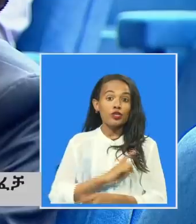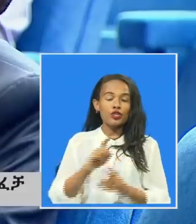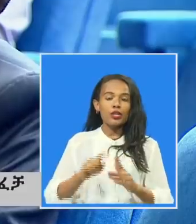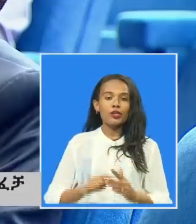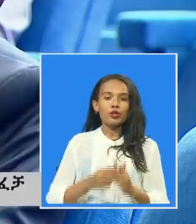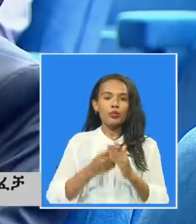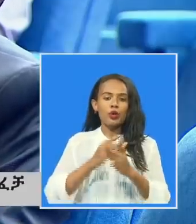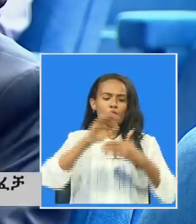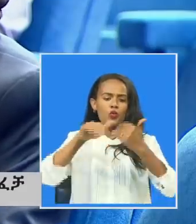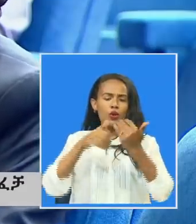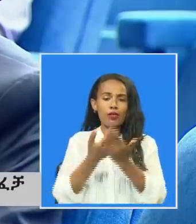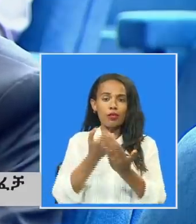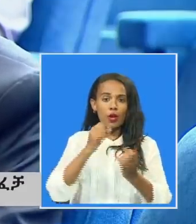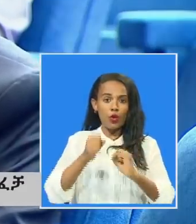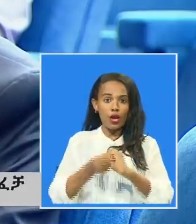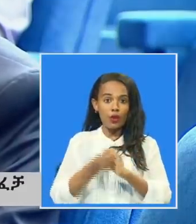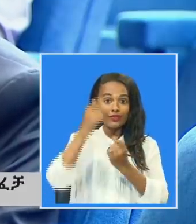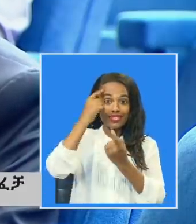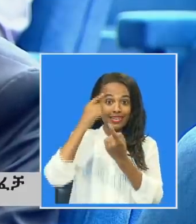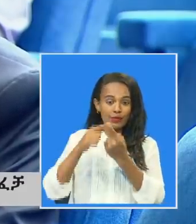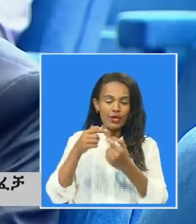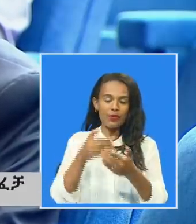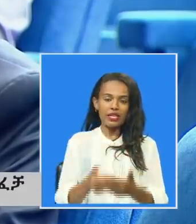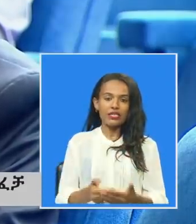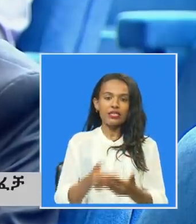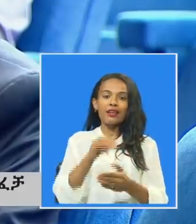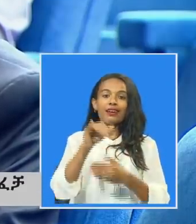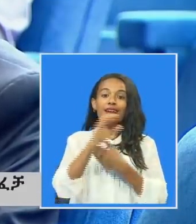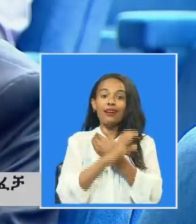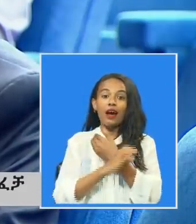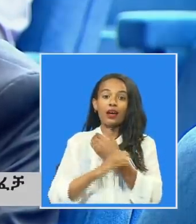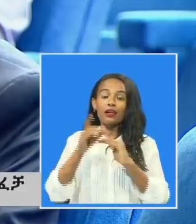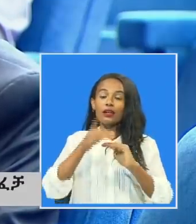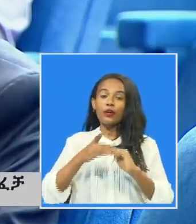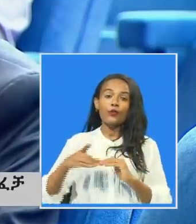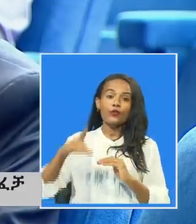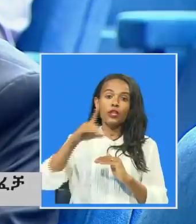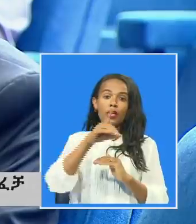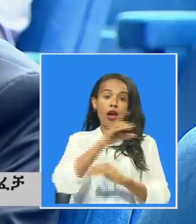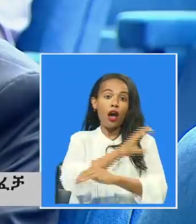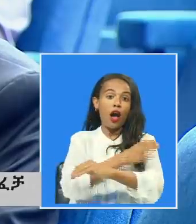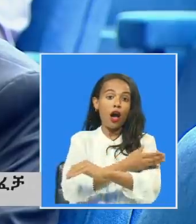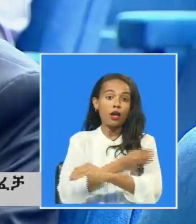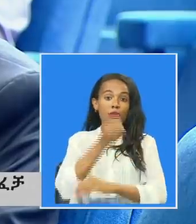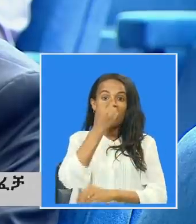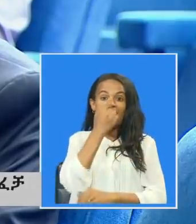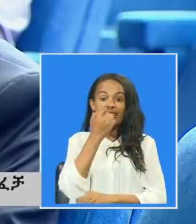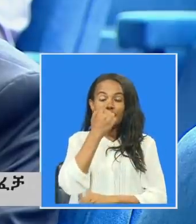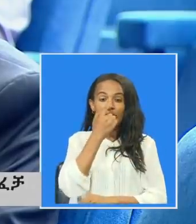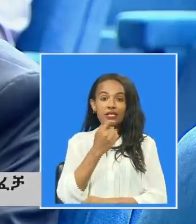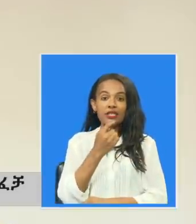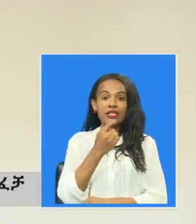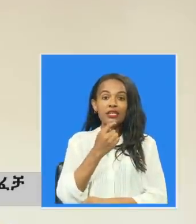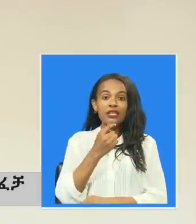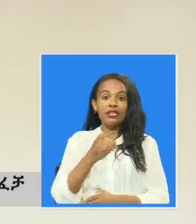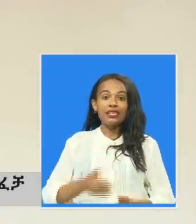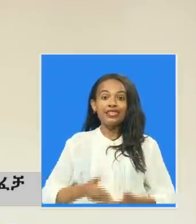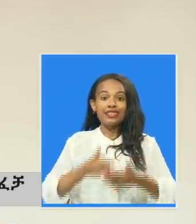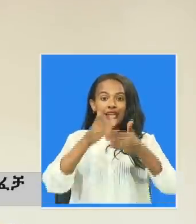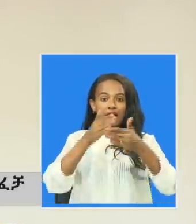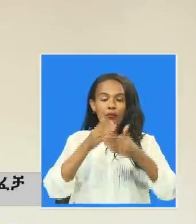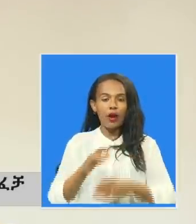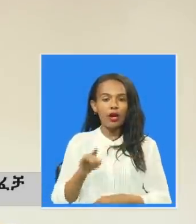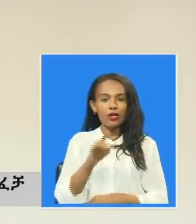የተጀመረውን ሁለንተናዊ ለውጥ ከግብ ለማድረስ እንደ ሀገር ከፍተኛ አቅምና ልምድ እየተገነባ